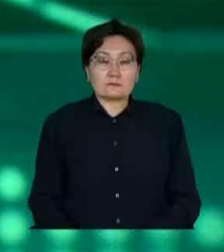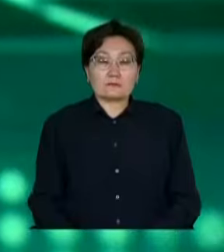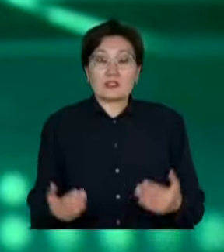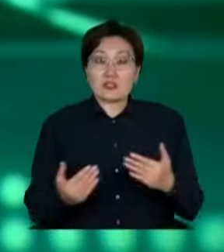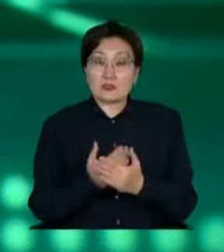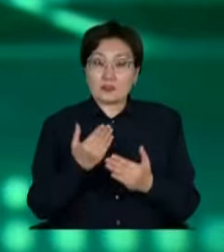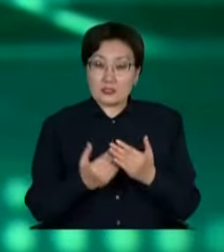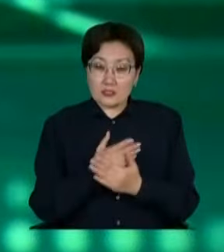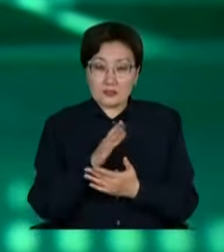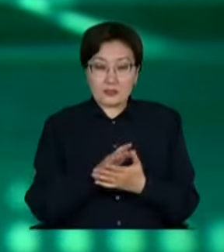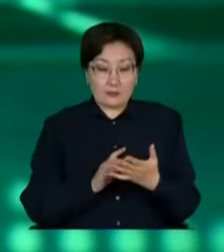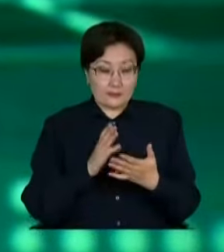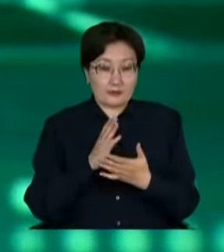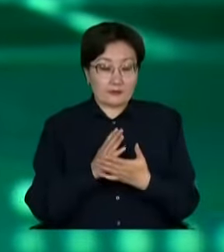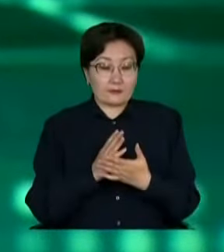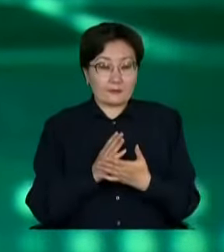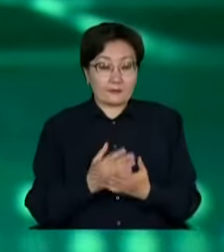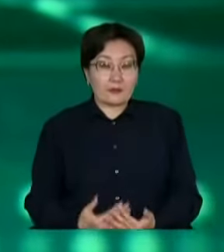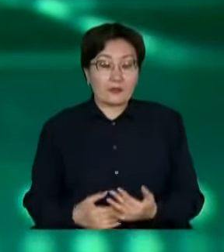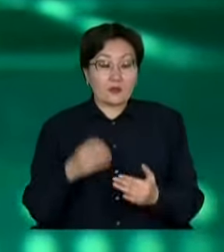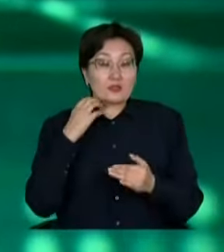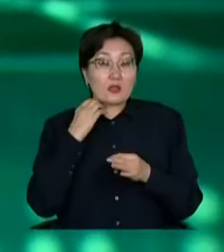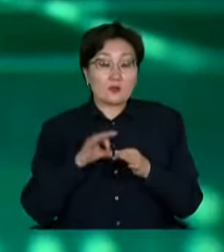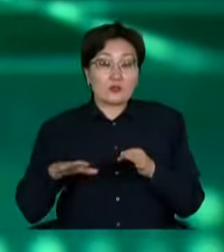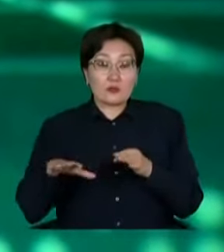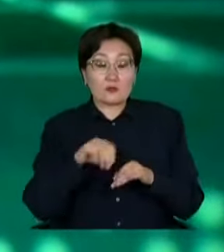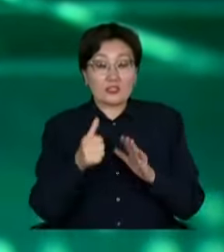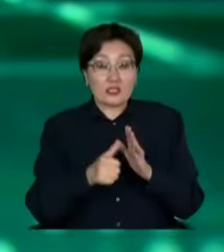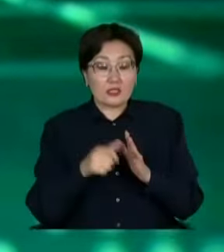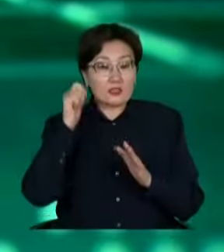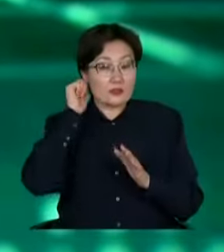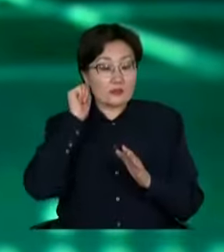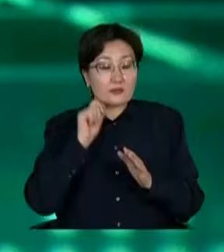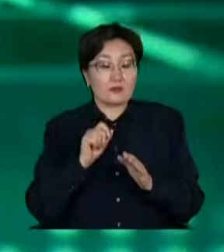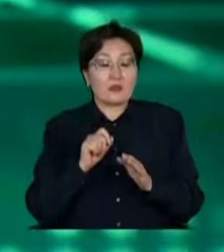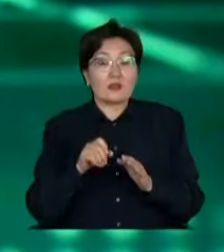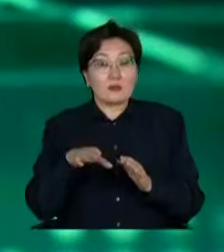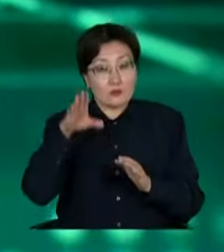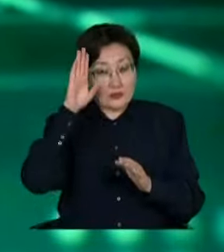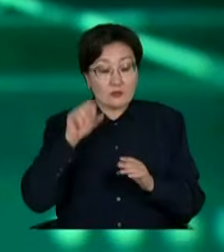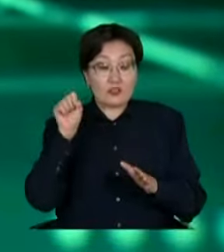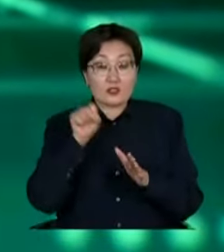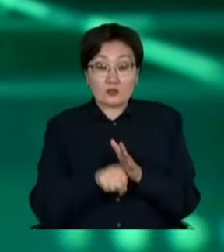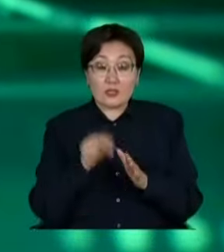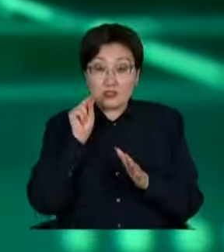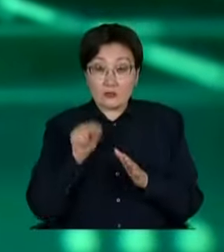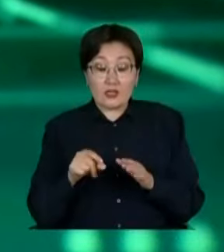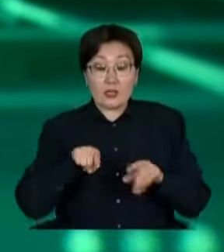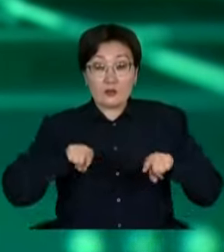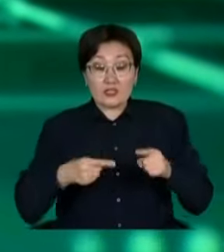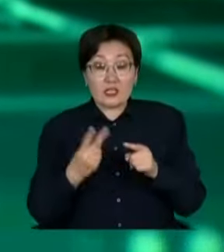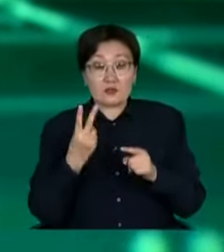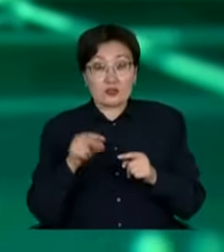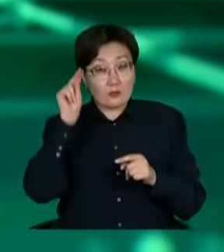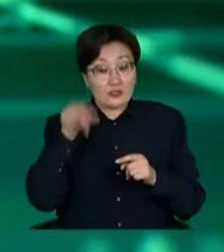Тікелей эфирде жаңалықтарды жалғастырамыз. Қызылорда облысында 16 жастағы Ерасыл Төребаевты өлтірді деген күдікпен қамауға алынған